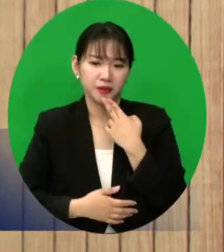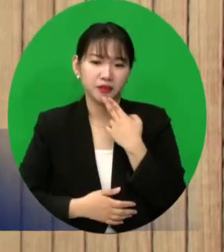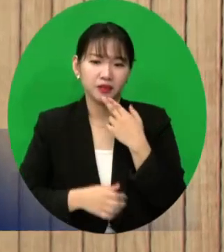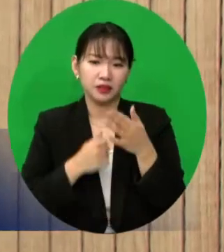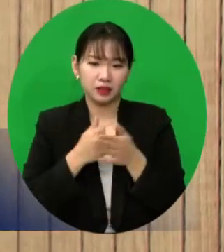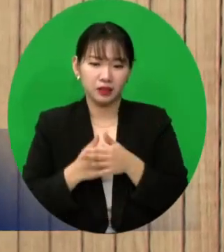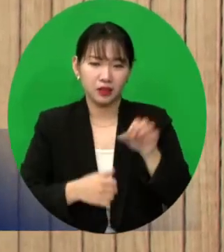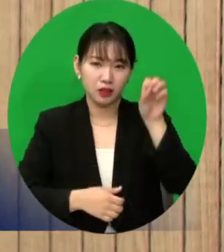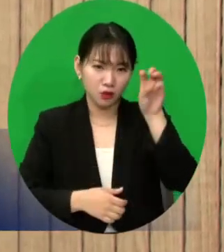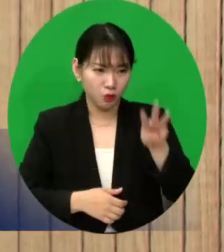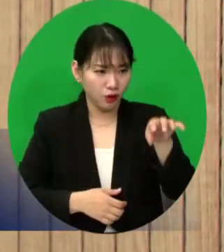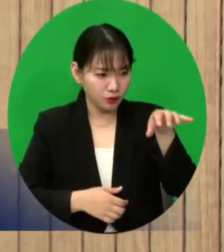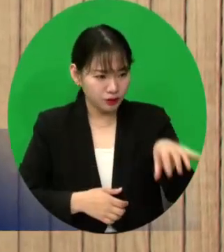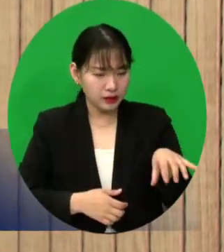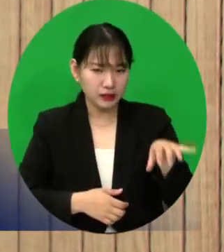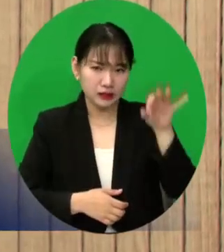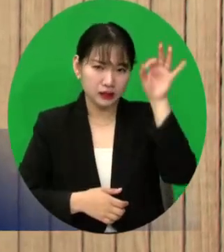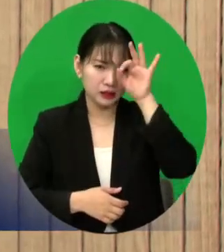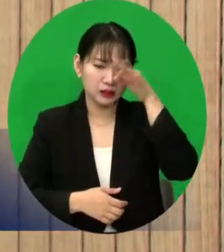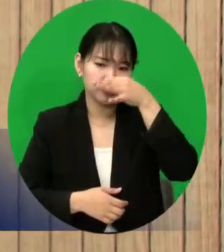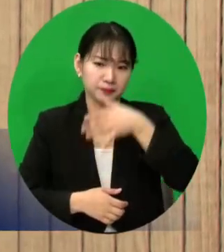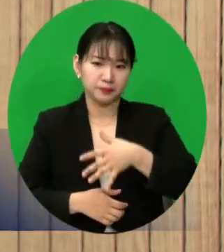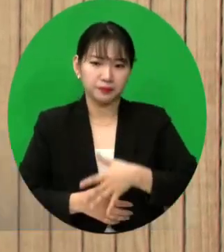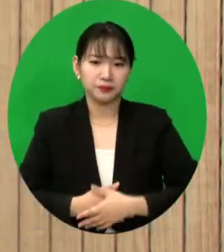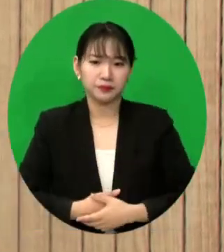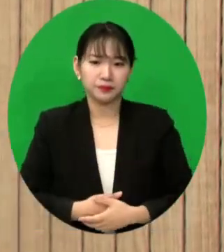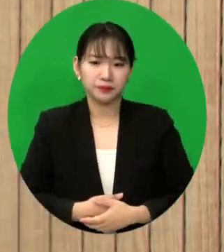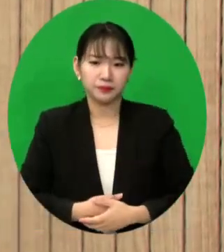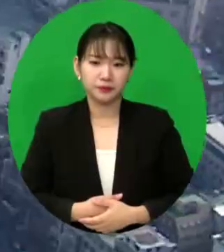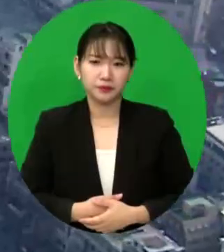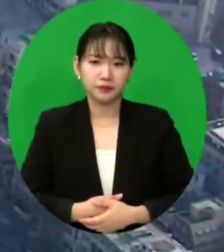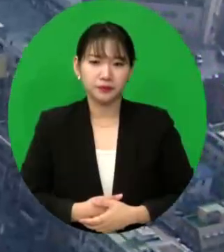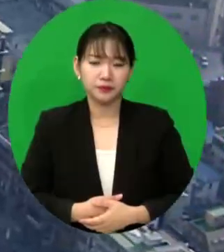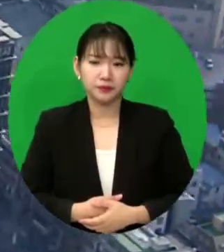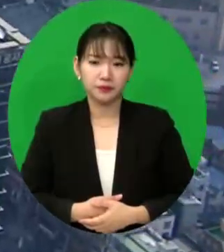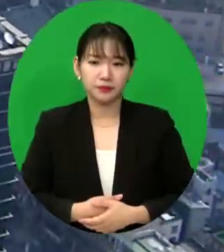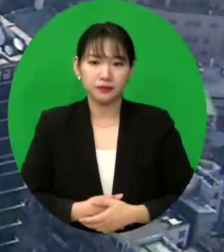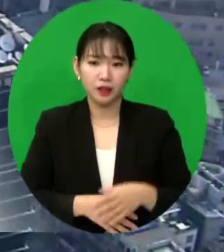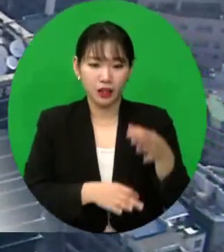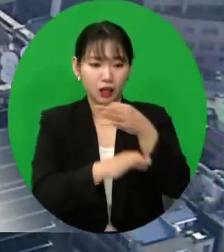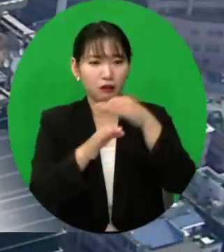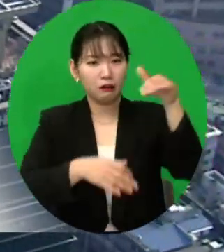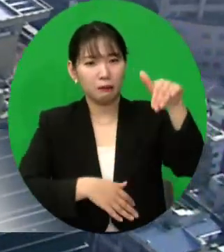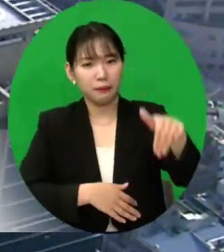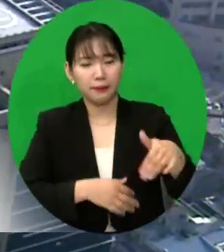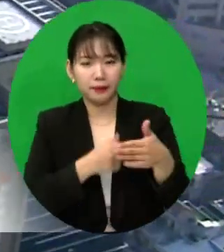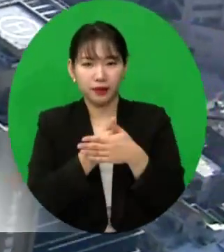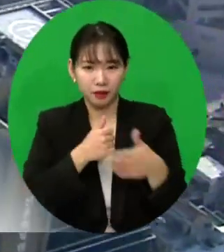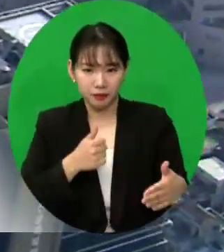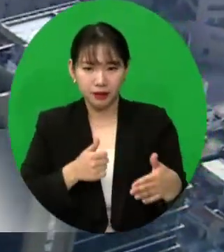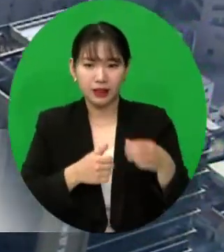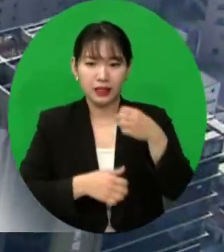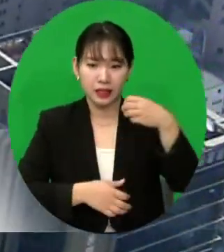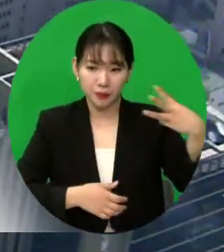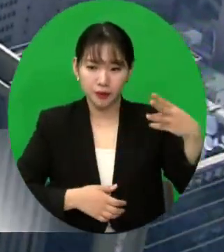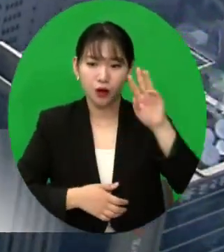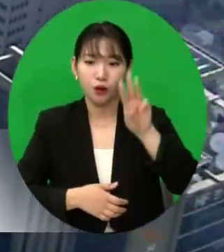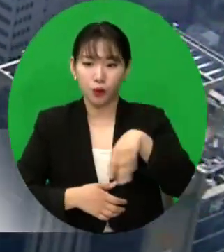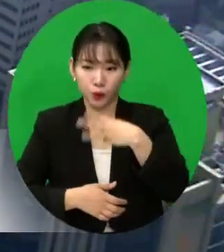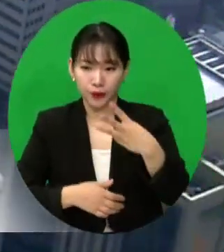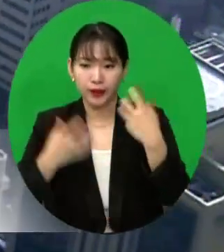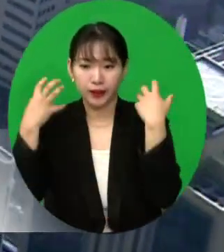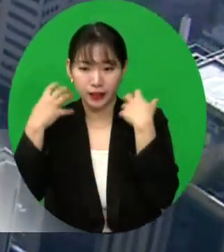기업들이 없다 보니까 광주에서 찾긴 힘들고. 경기 불황 등의 여파로 삼성과 롯데기아